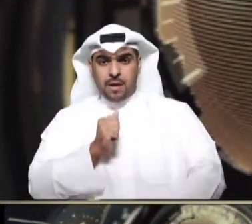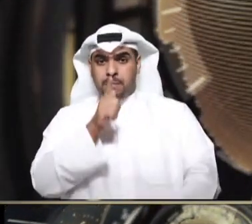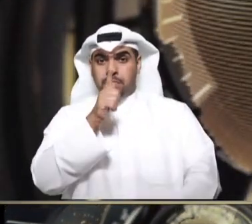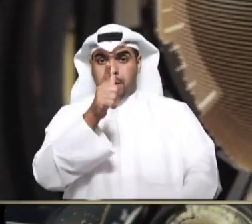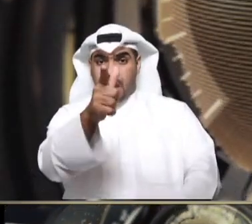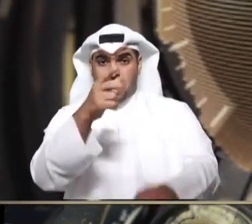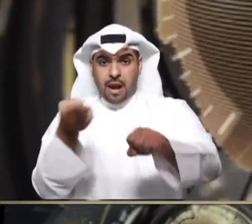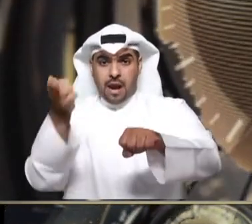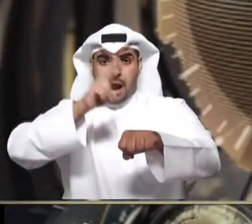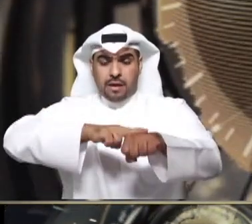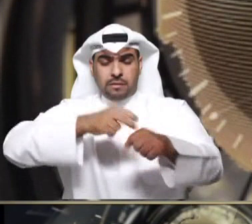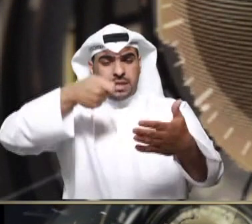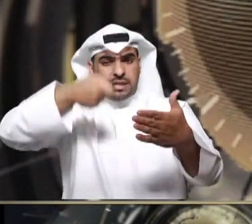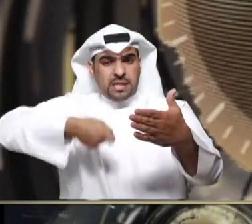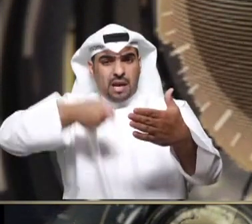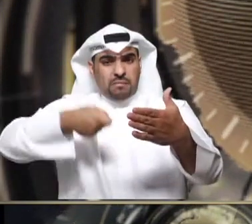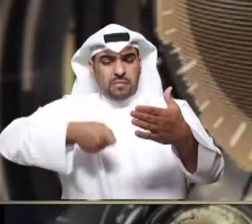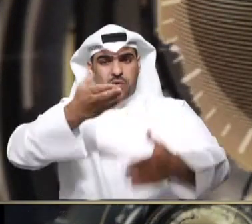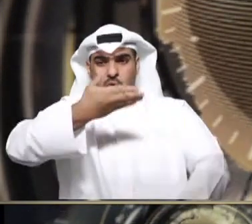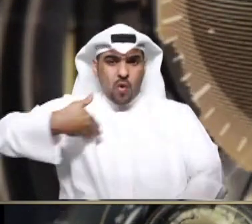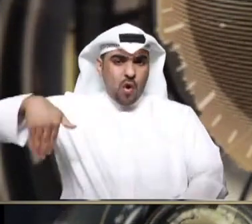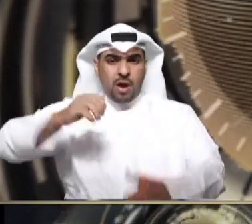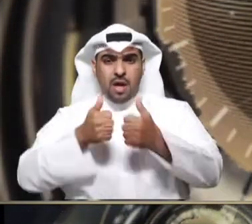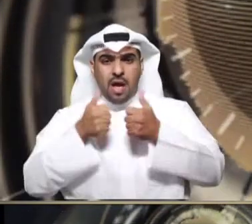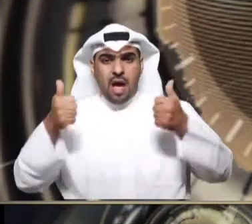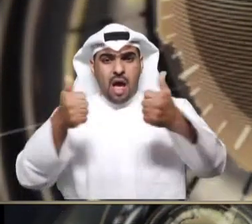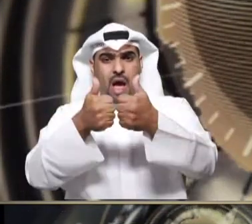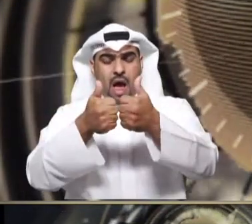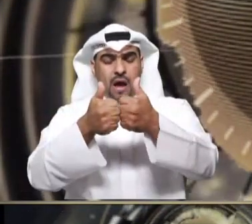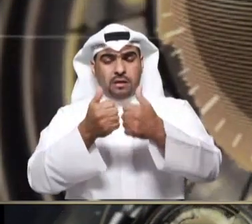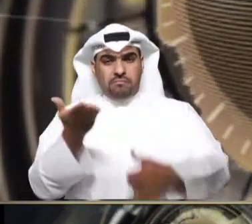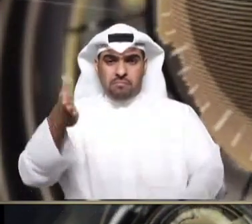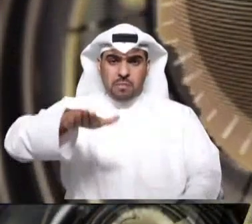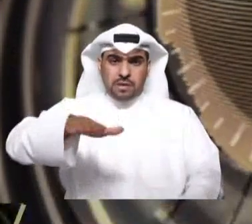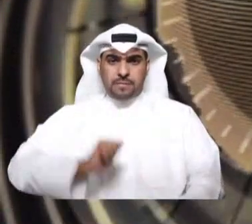المصدر تصريحه بالإعراب عن خالص التعازي وصادق المواساة إلى أسر الضحايا.